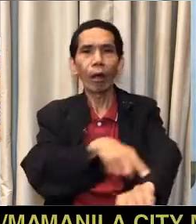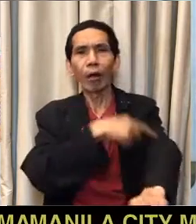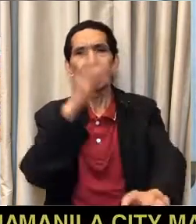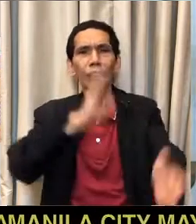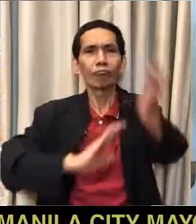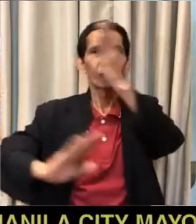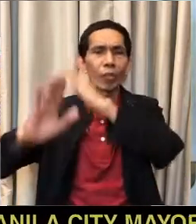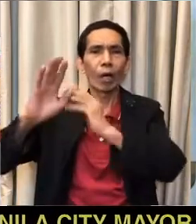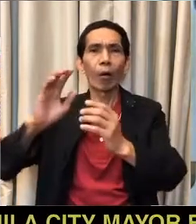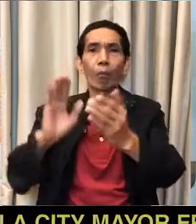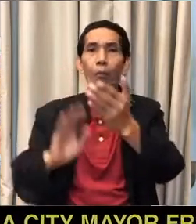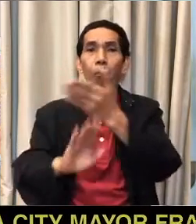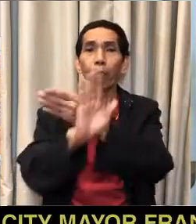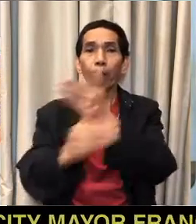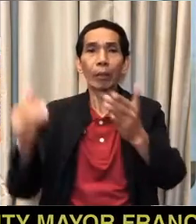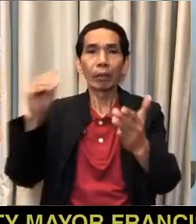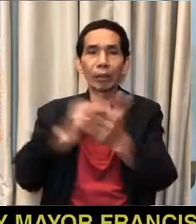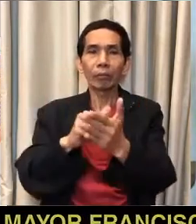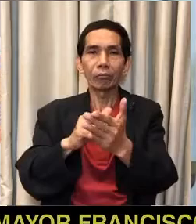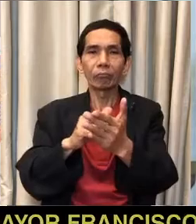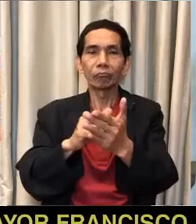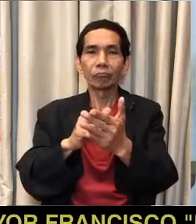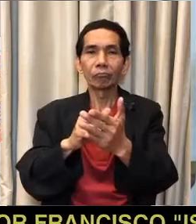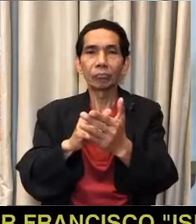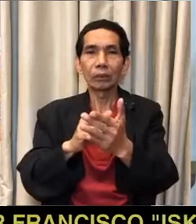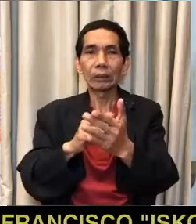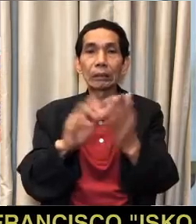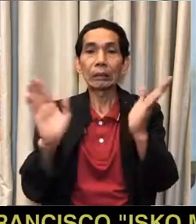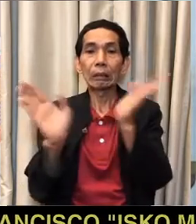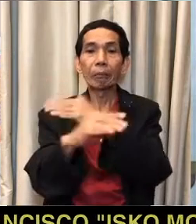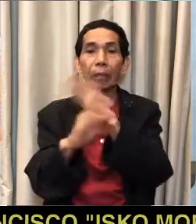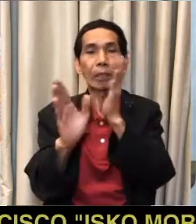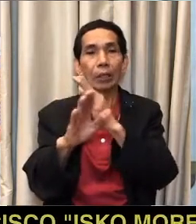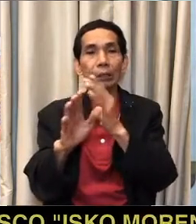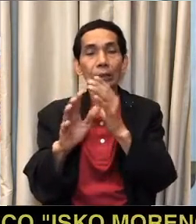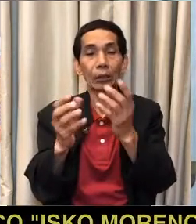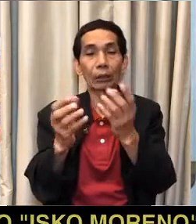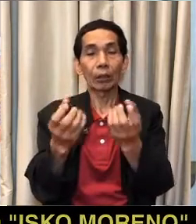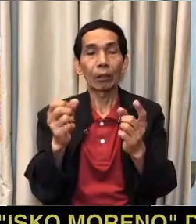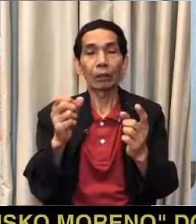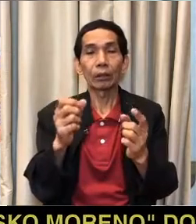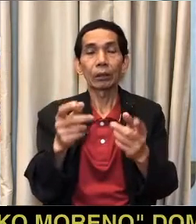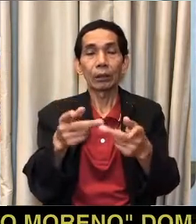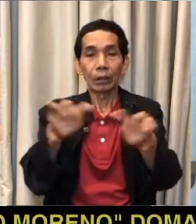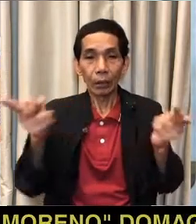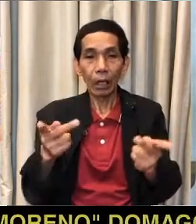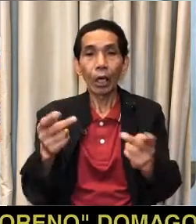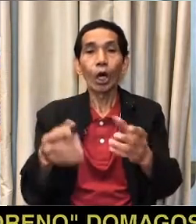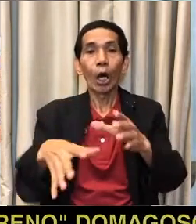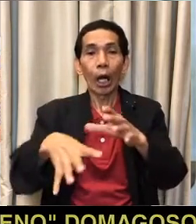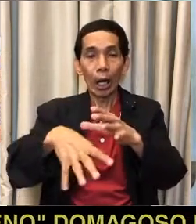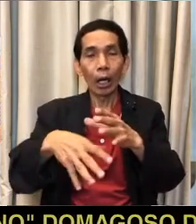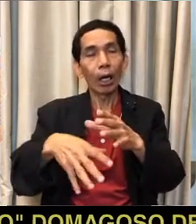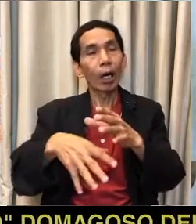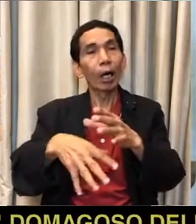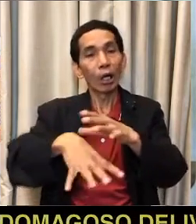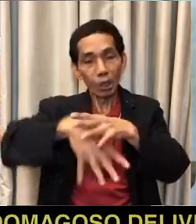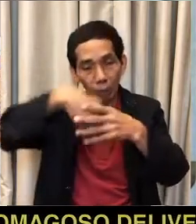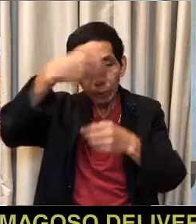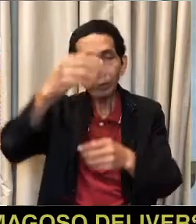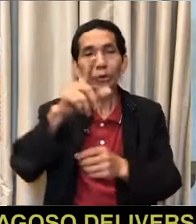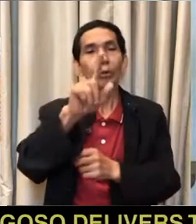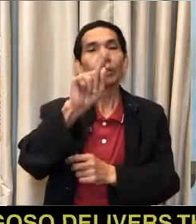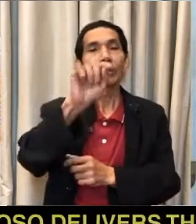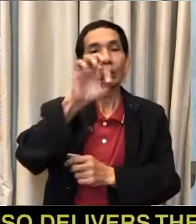panahon, nag-mutate po yung ating parang aliens. Oo, nag-iiba po ng composition. Diyan po lumabas yung type 2.